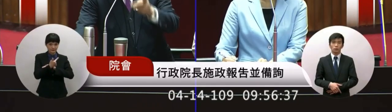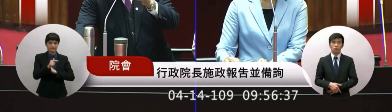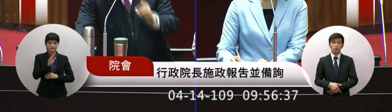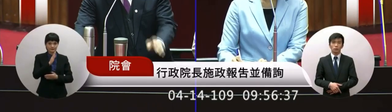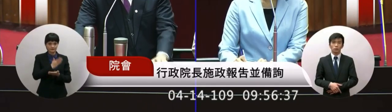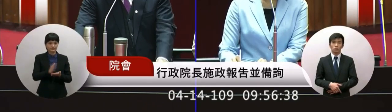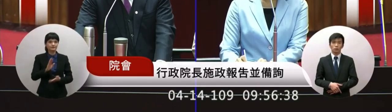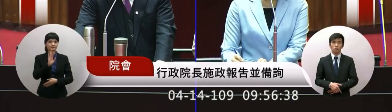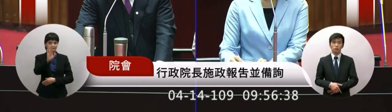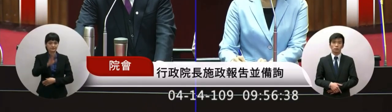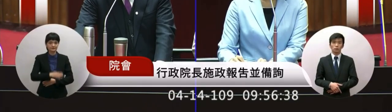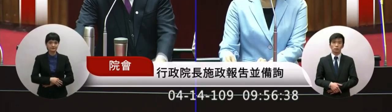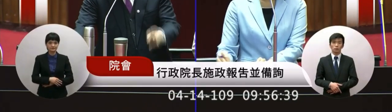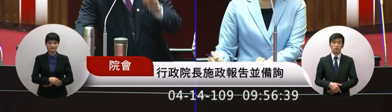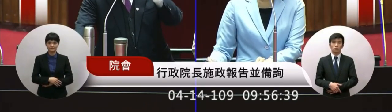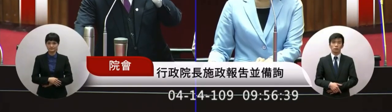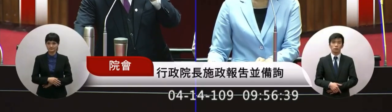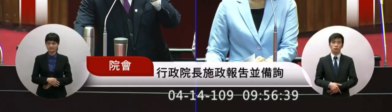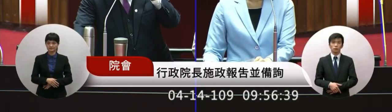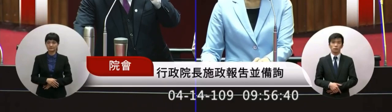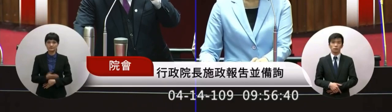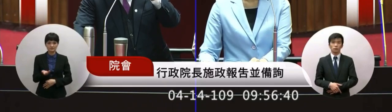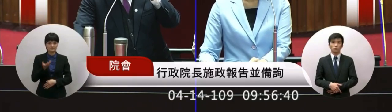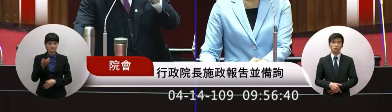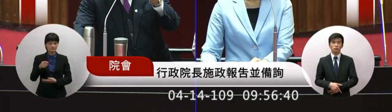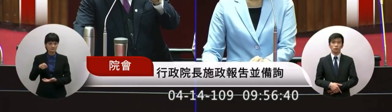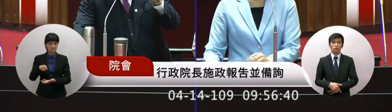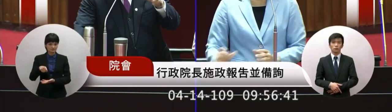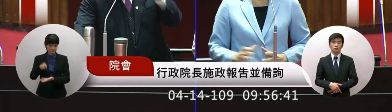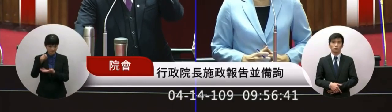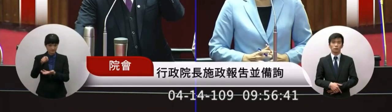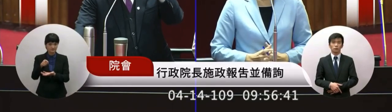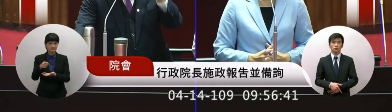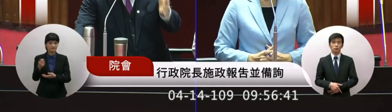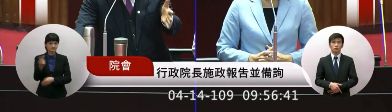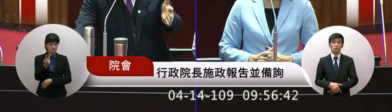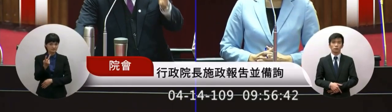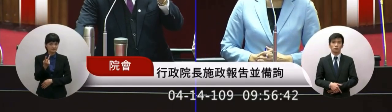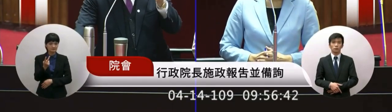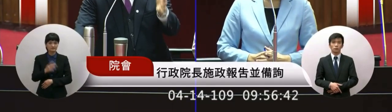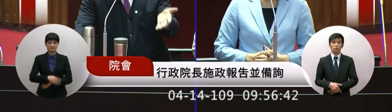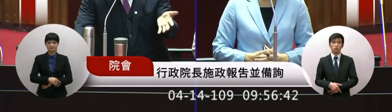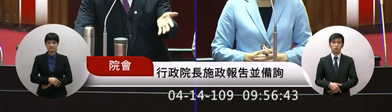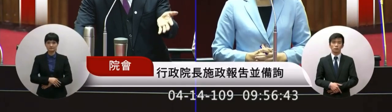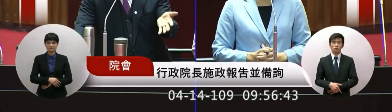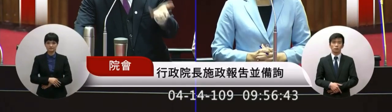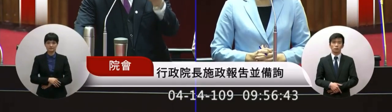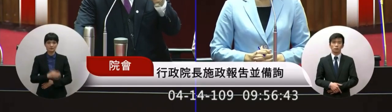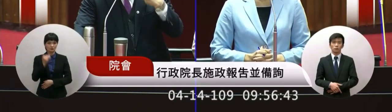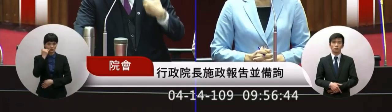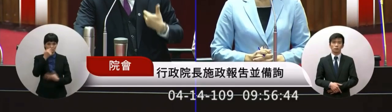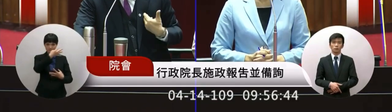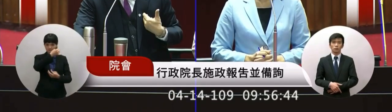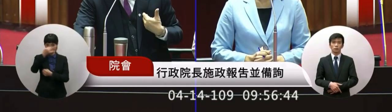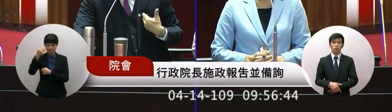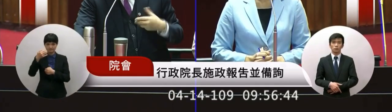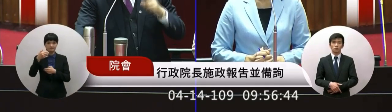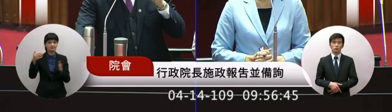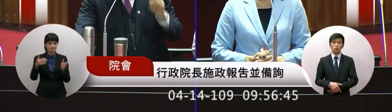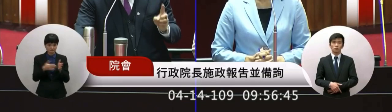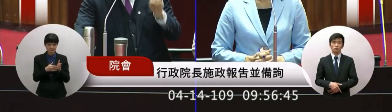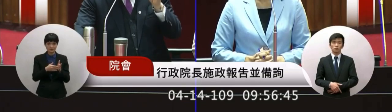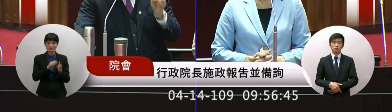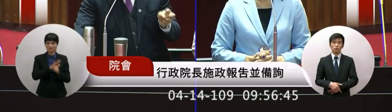觉得如委员刚才指教的两点，就是纵算期限到了，我们有了这一次经